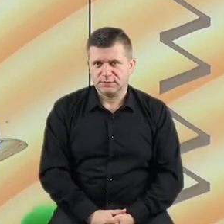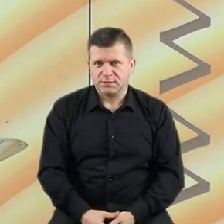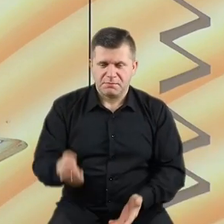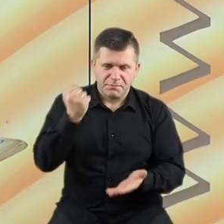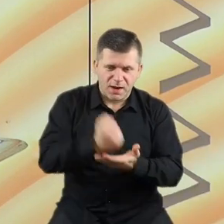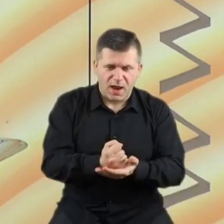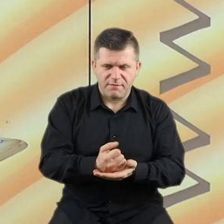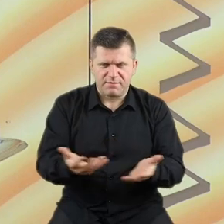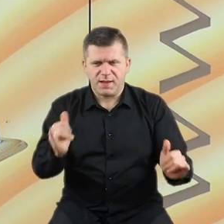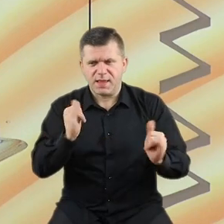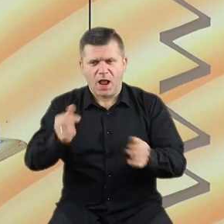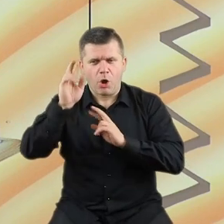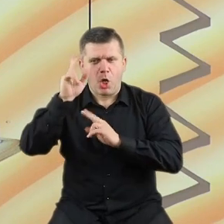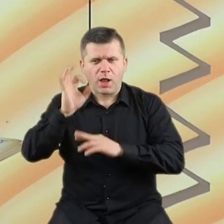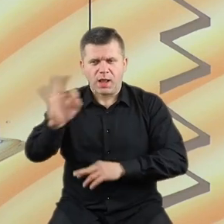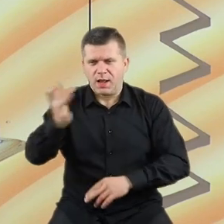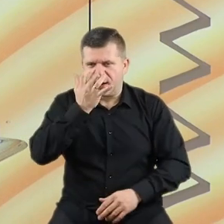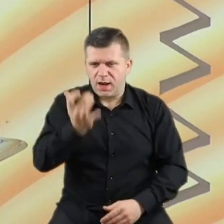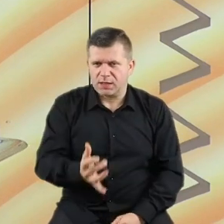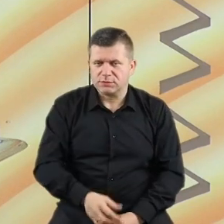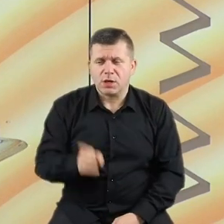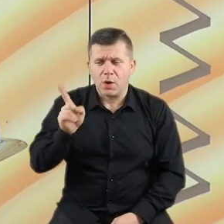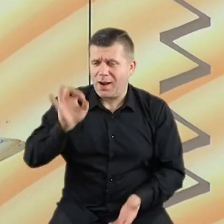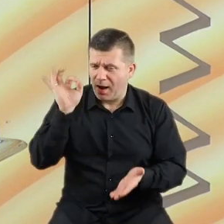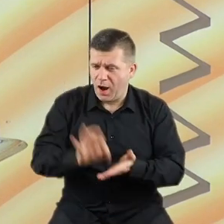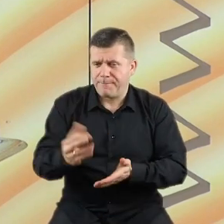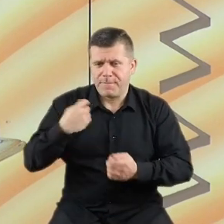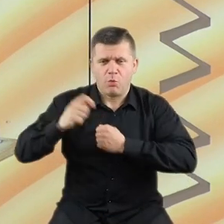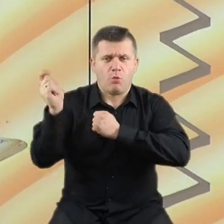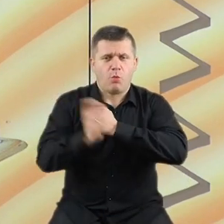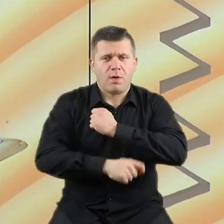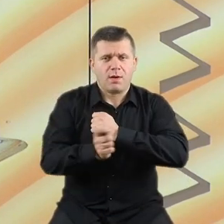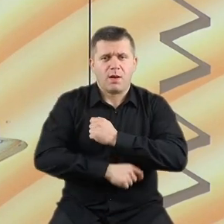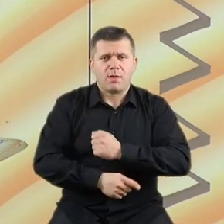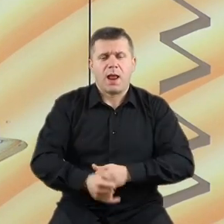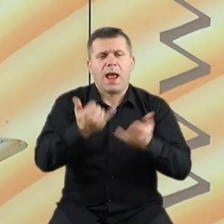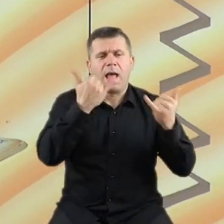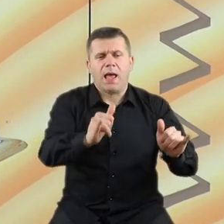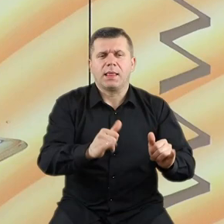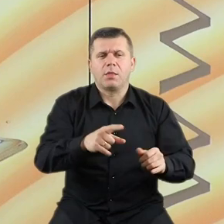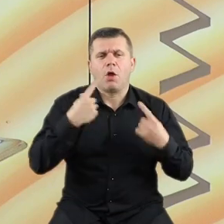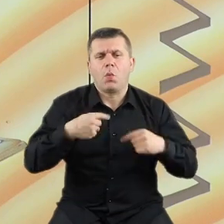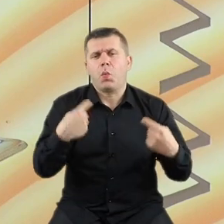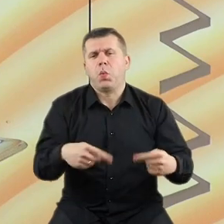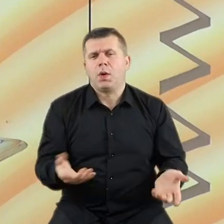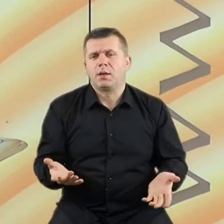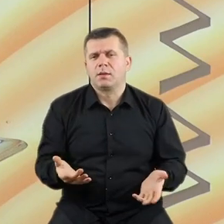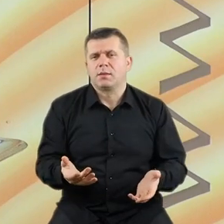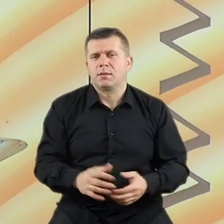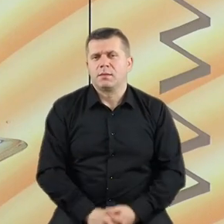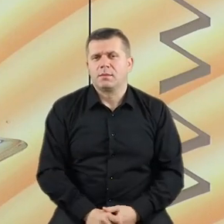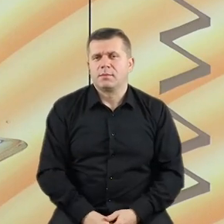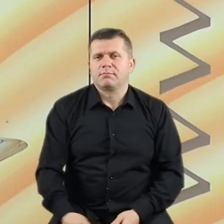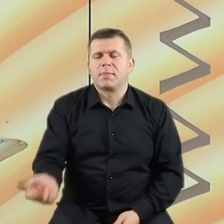z prawem albo z logiką w Związku Radzieckim. Oni akurat zostali ukarani, a ktoś inny nie był ukarany. Faktem jest, że w